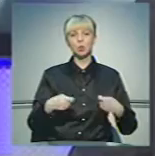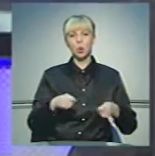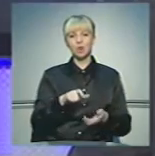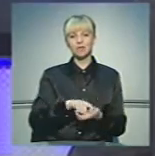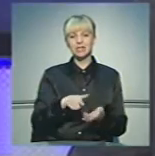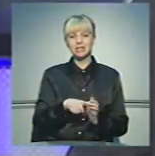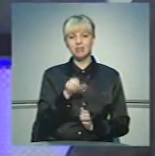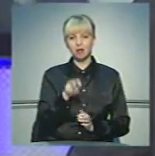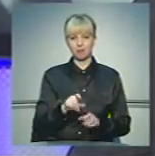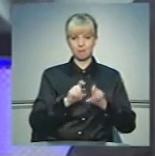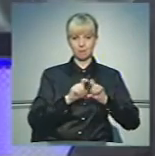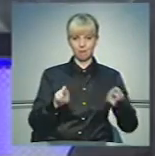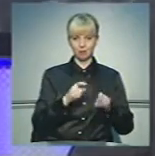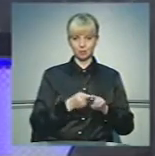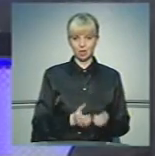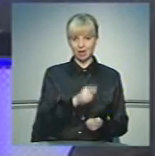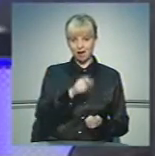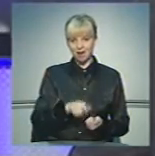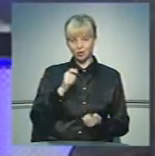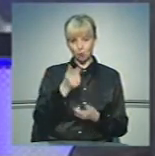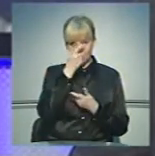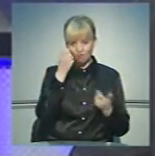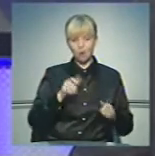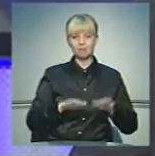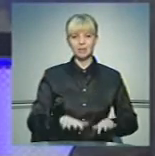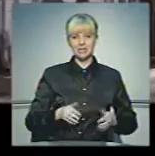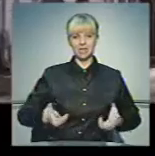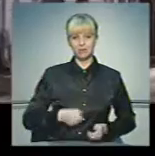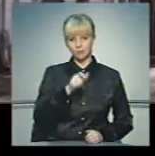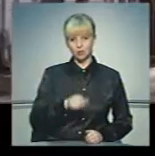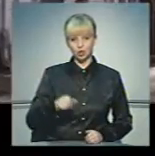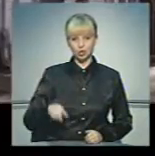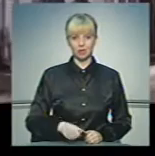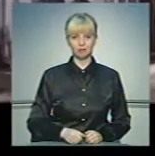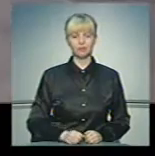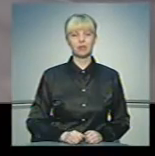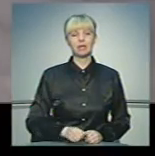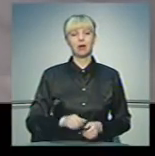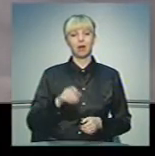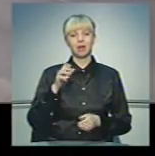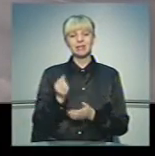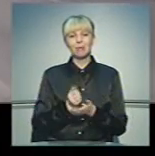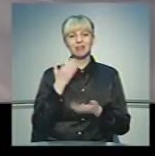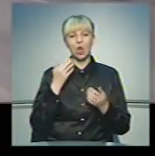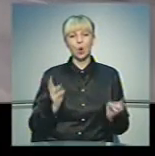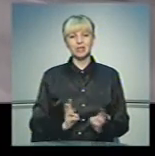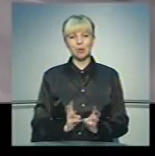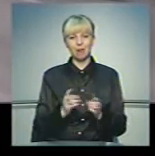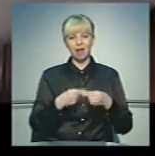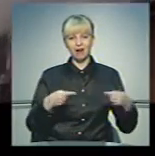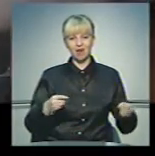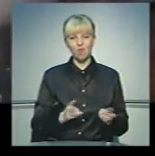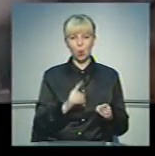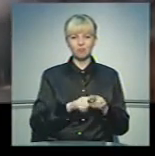залу магазину. Про це рятувальникам повідомили місцеві жителі. У будівлі зберігалися легко займисті речі, тому